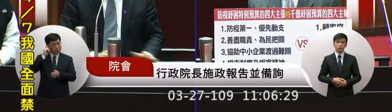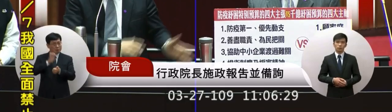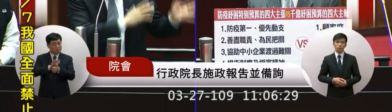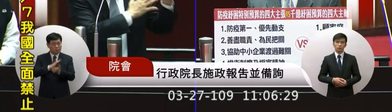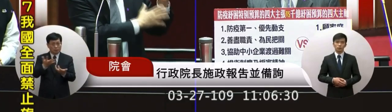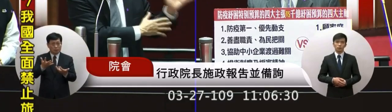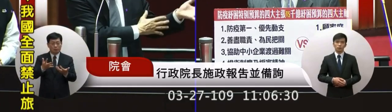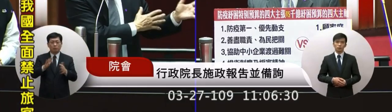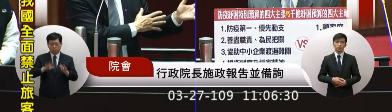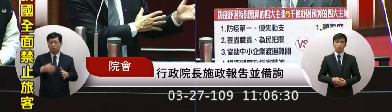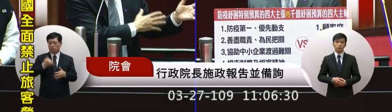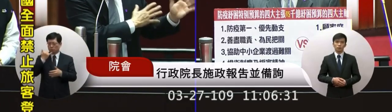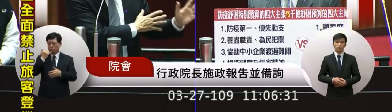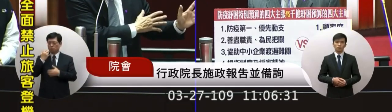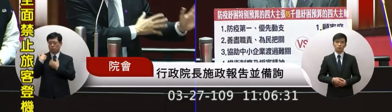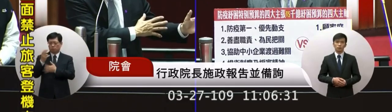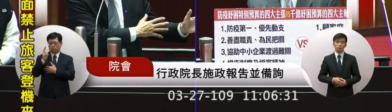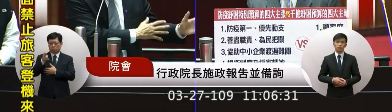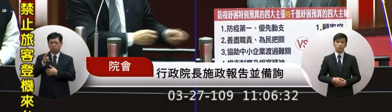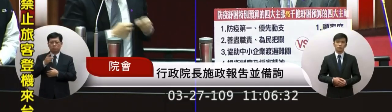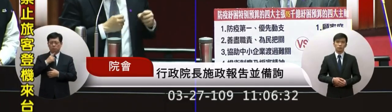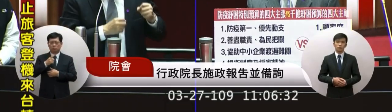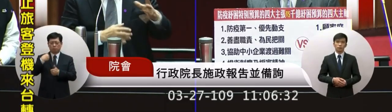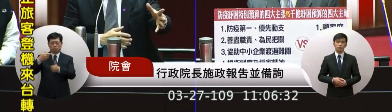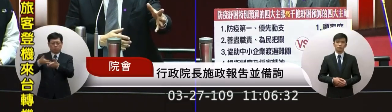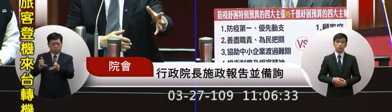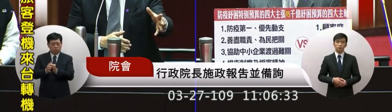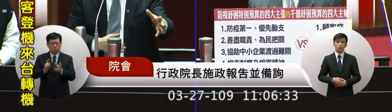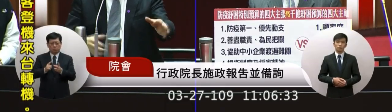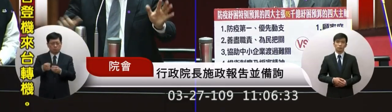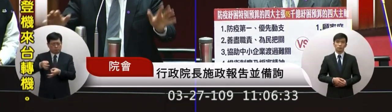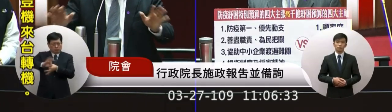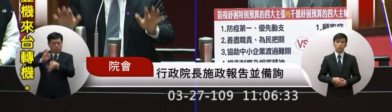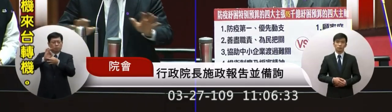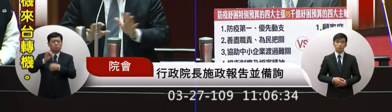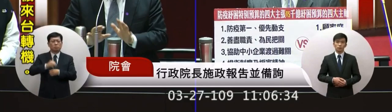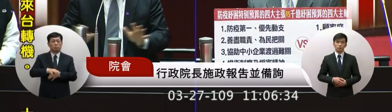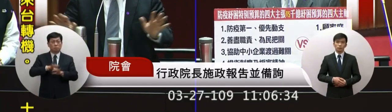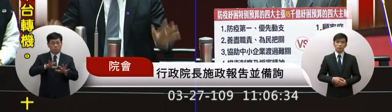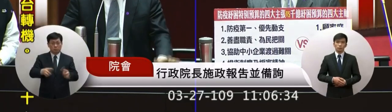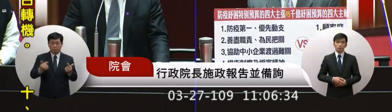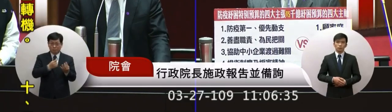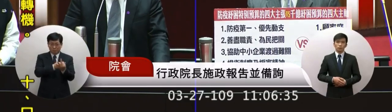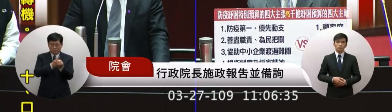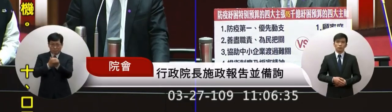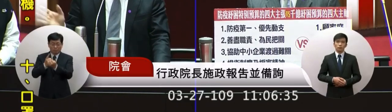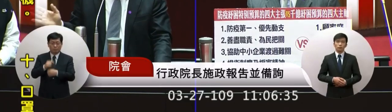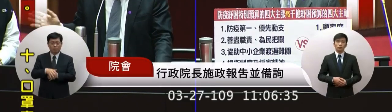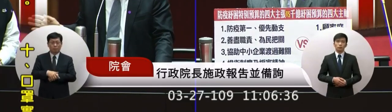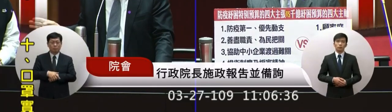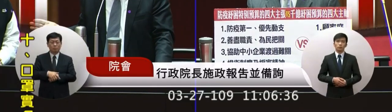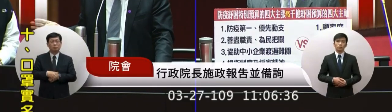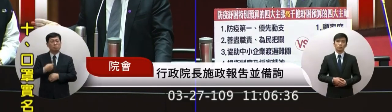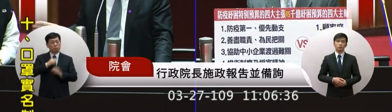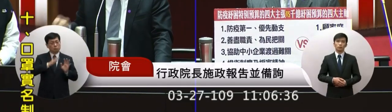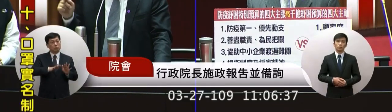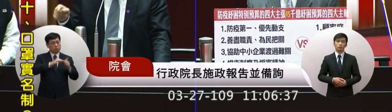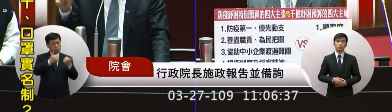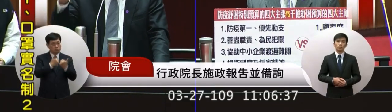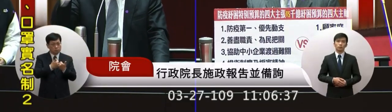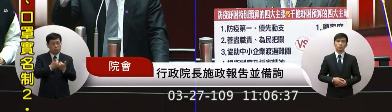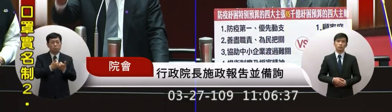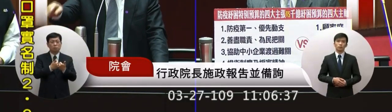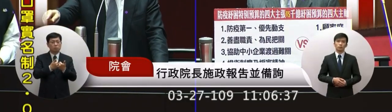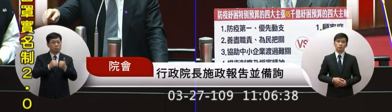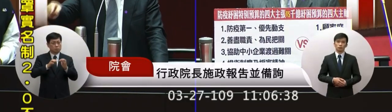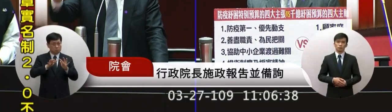就借机会，有那个拜托教育部，有那个加码，所以就这种种，咱国发会